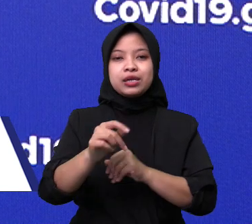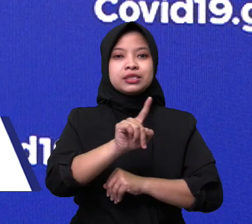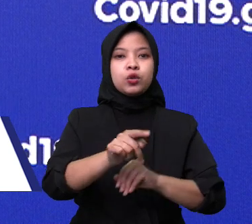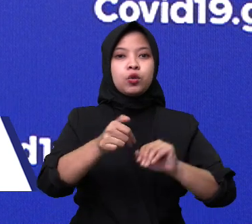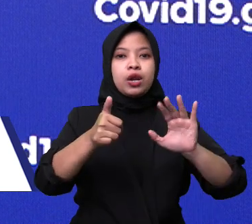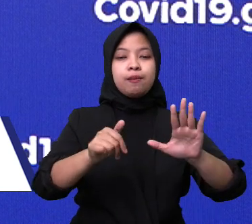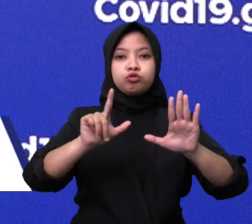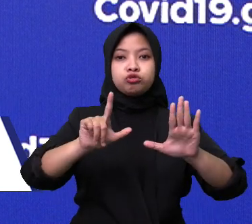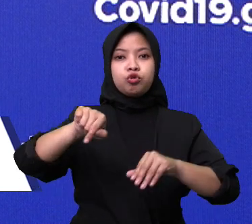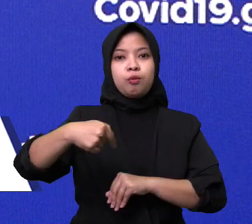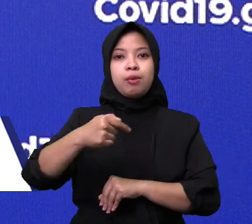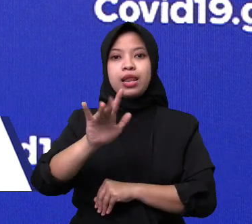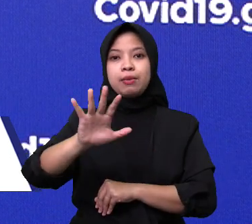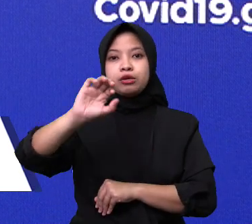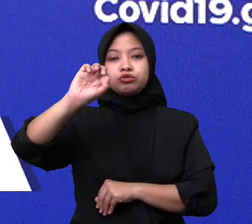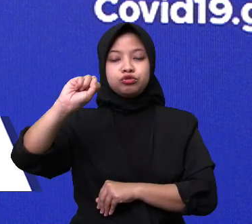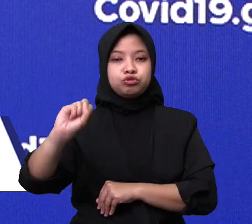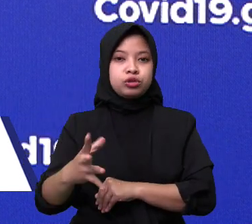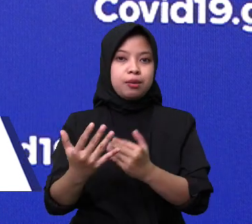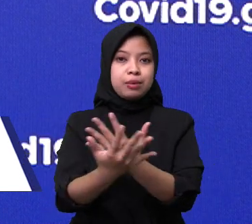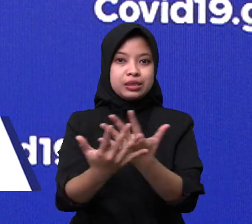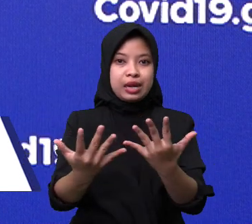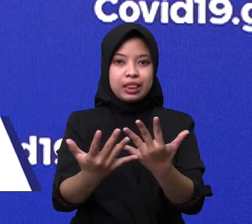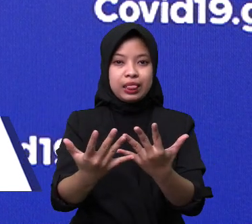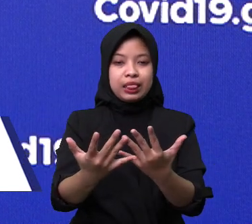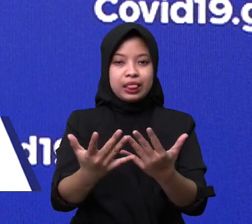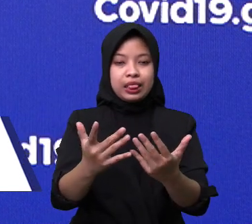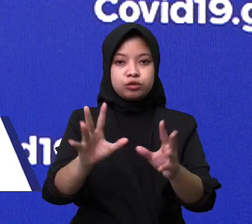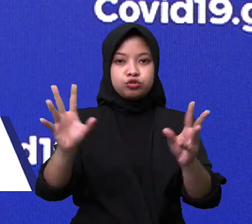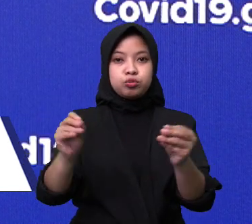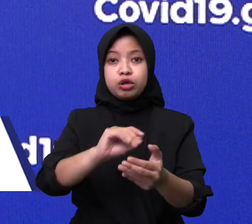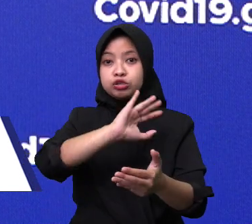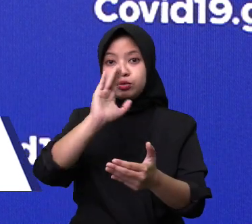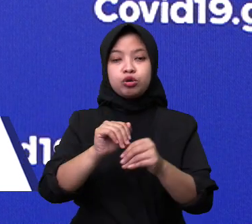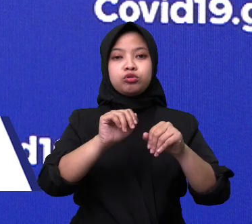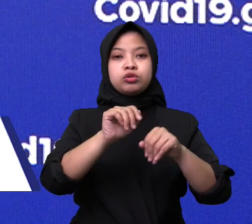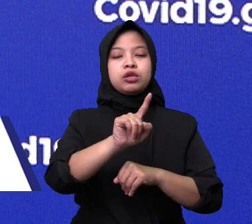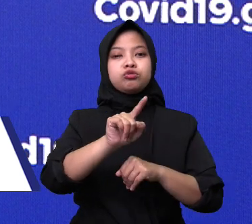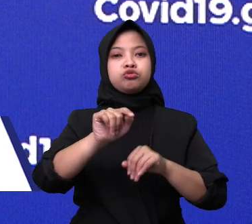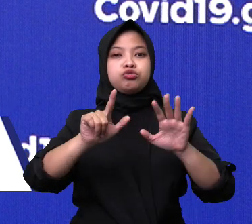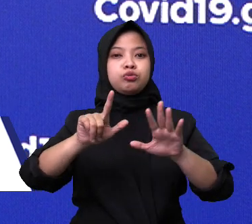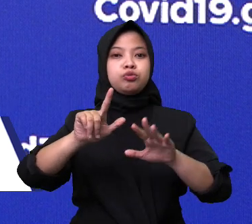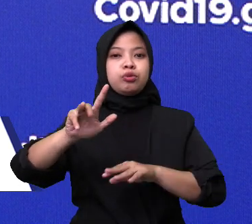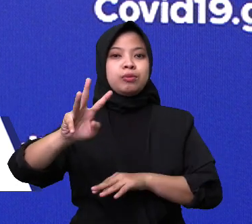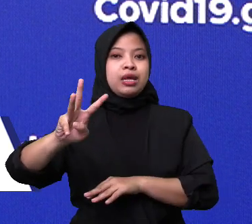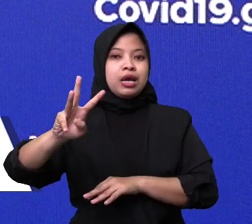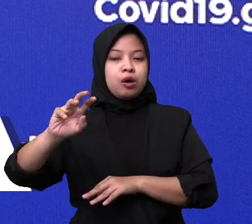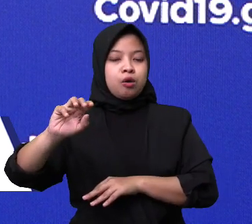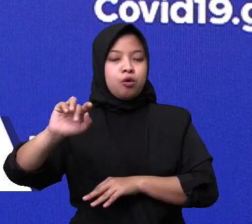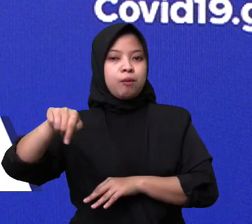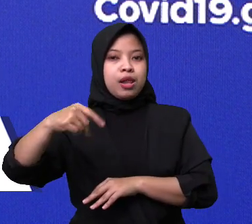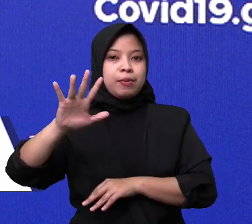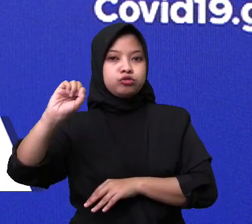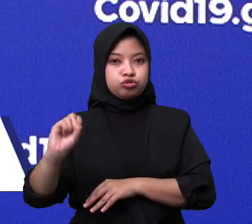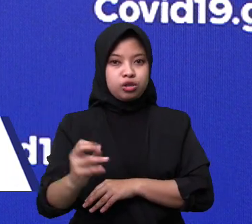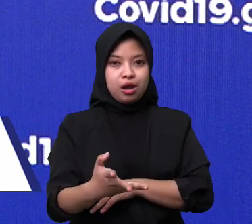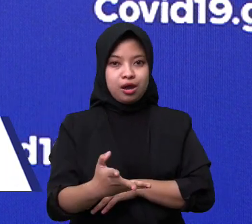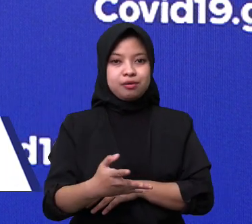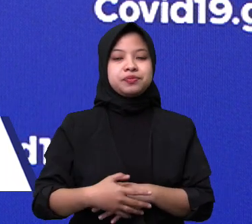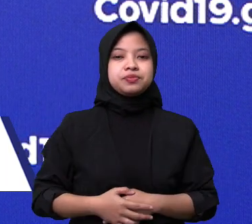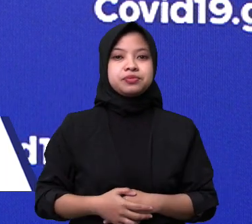167,5 juta jiwa dari total 273,5 juta. Melihat cakupan